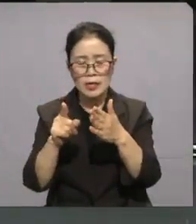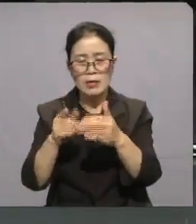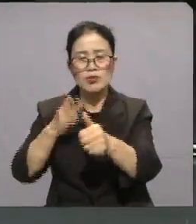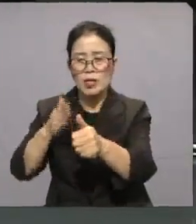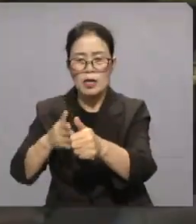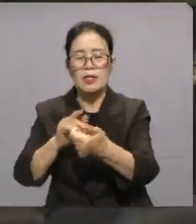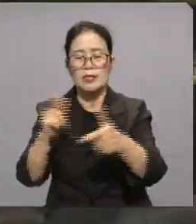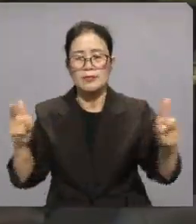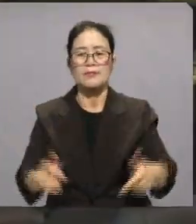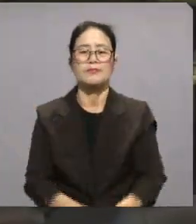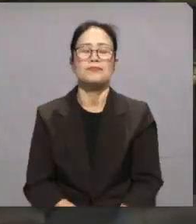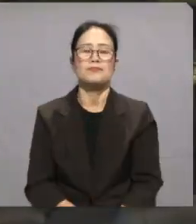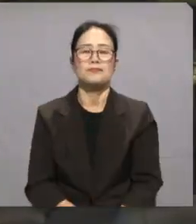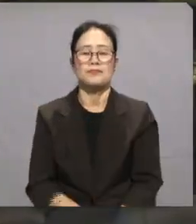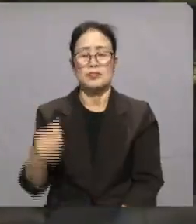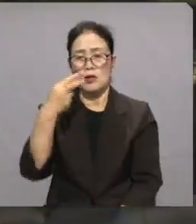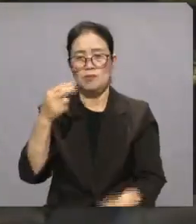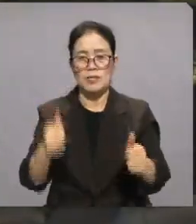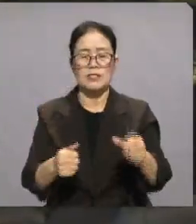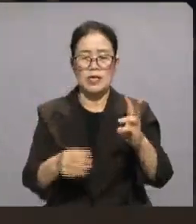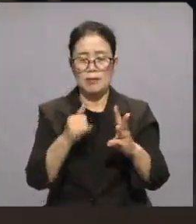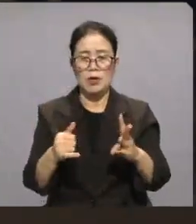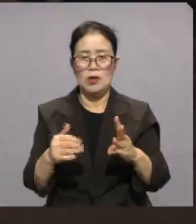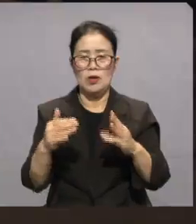좋겠다. 이런 것들을. 검사 3명과